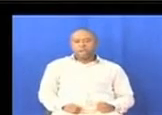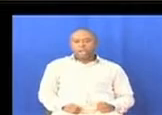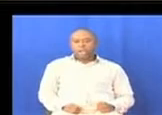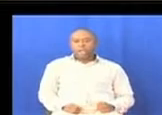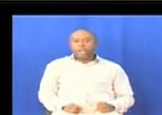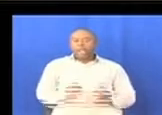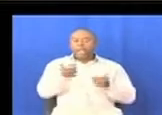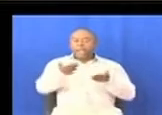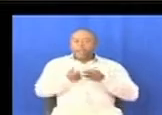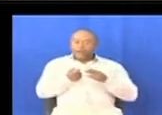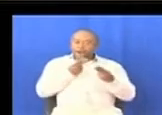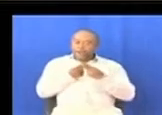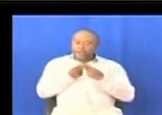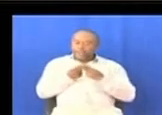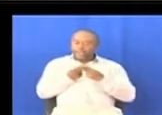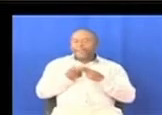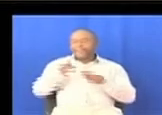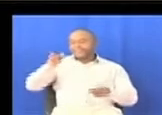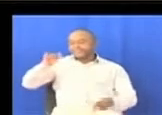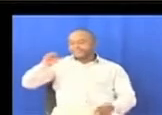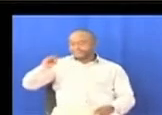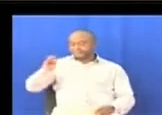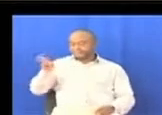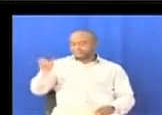Dr. Christine Ishengoma